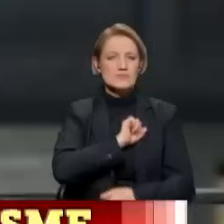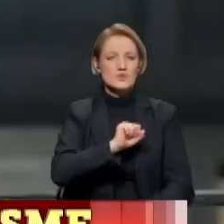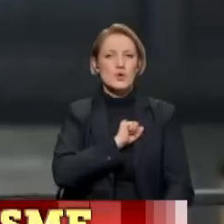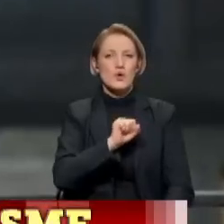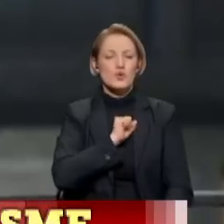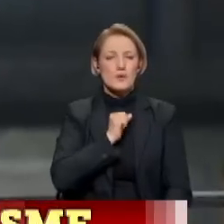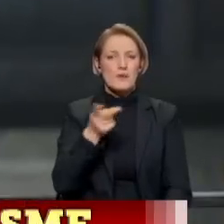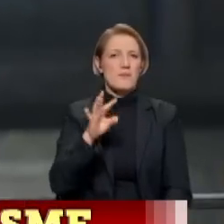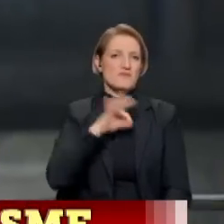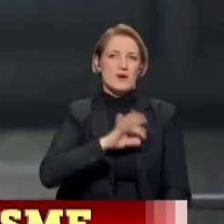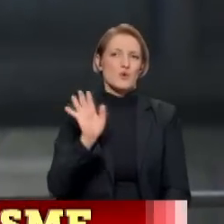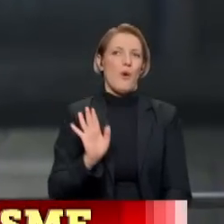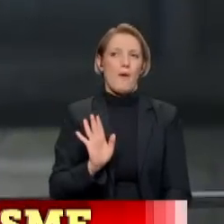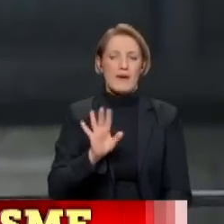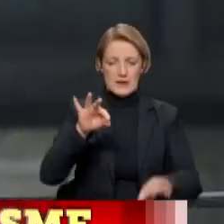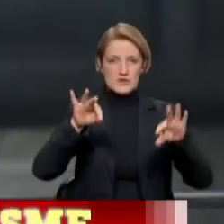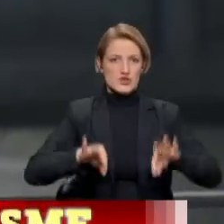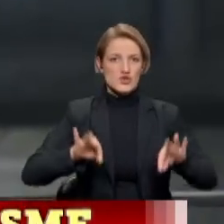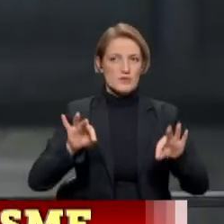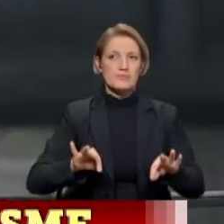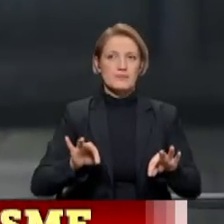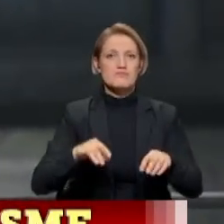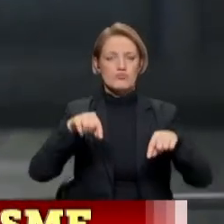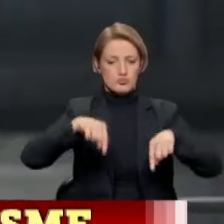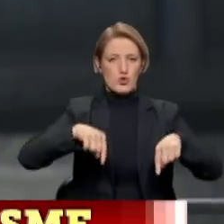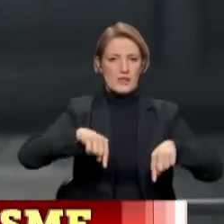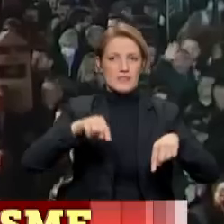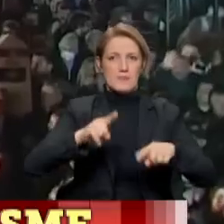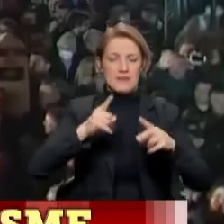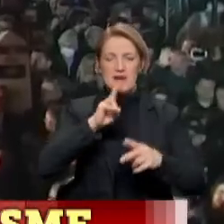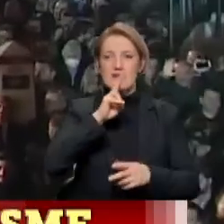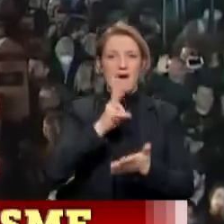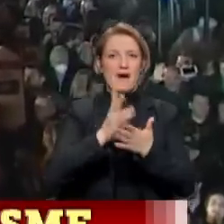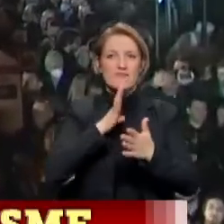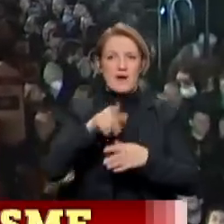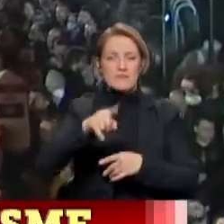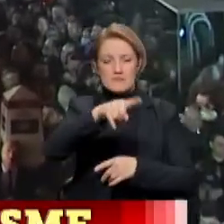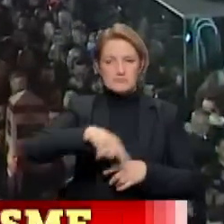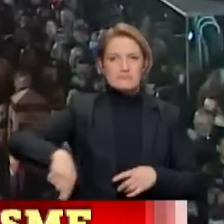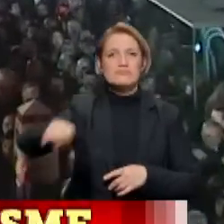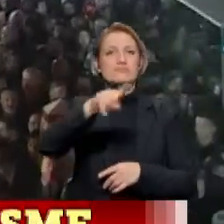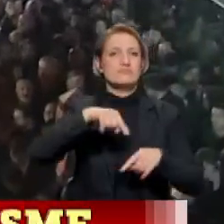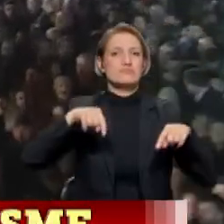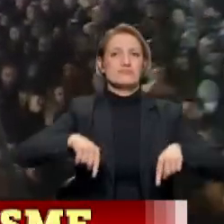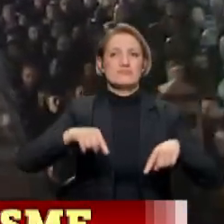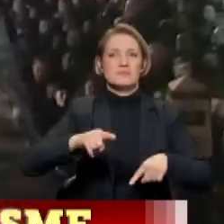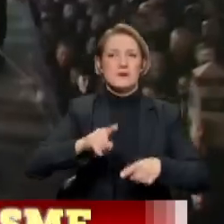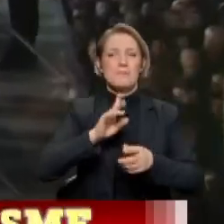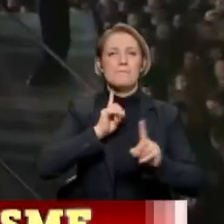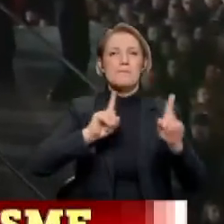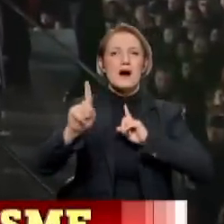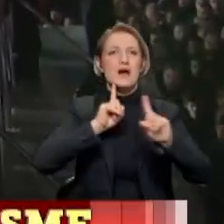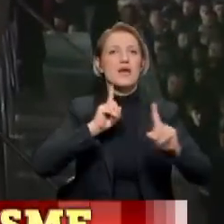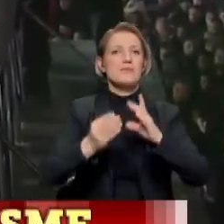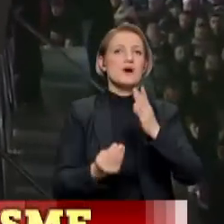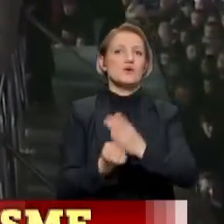korkunun ecele faydası yok. Şimdi bugün burada bir irade var. Bugün bu irade bir mahkeme